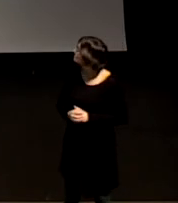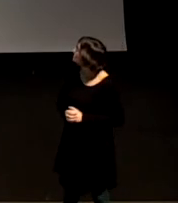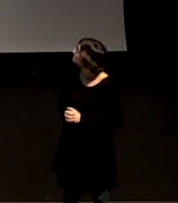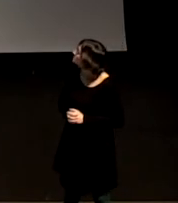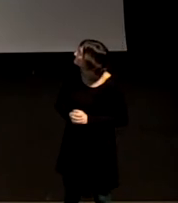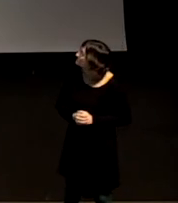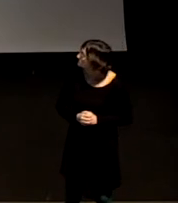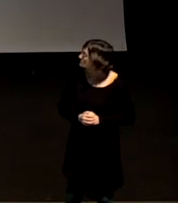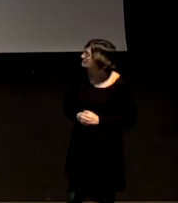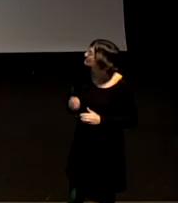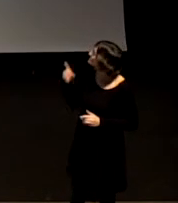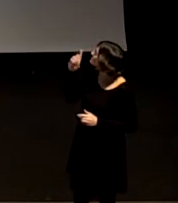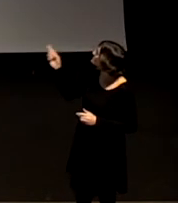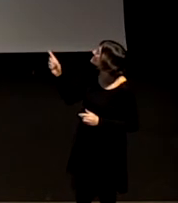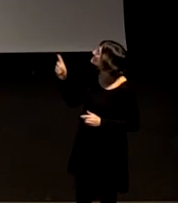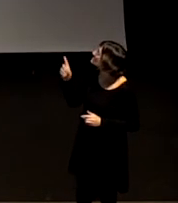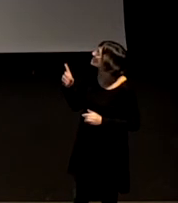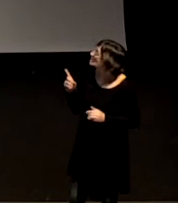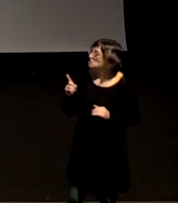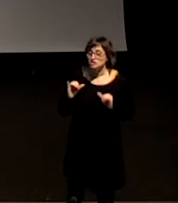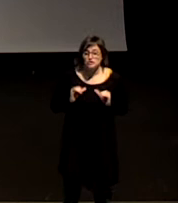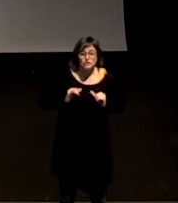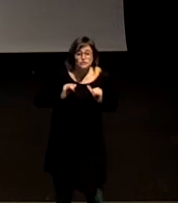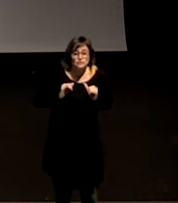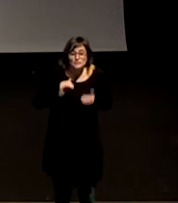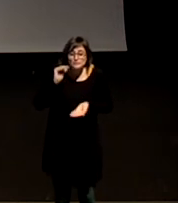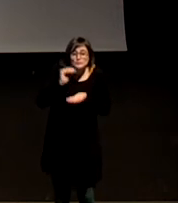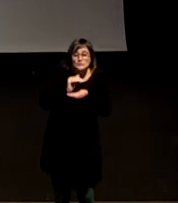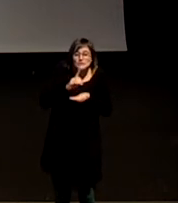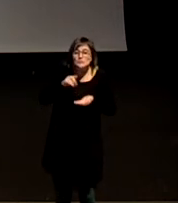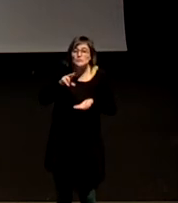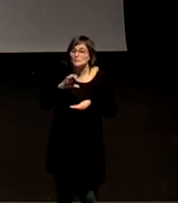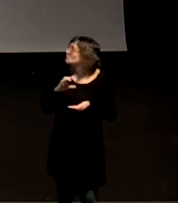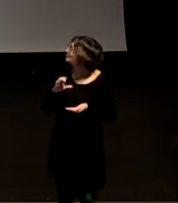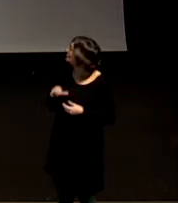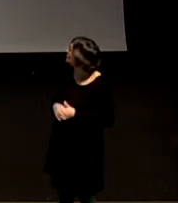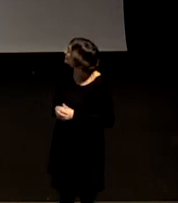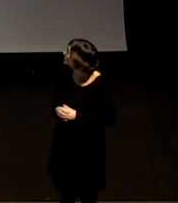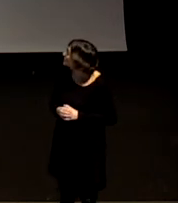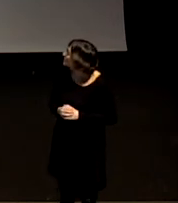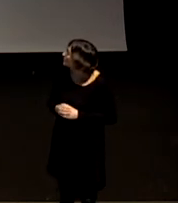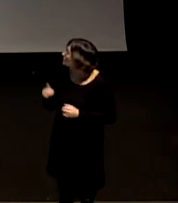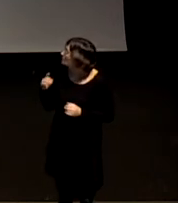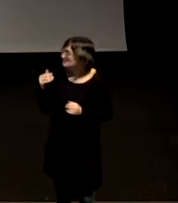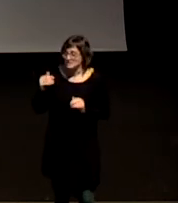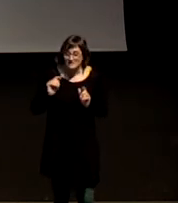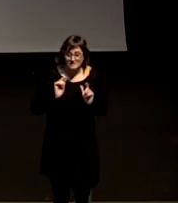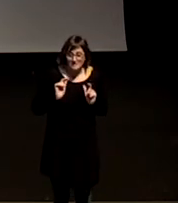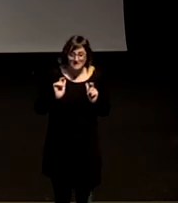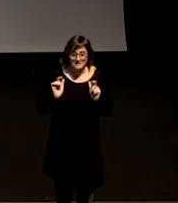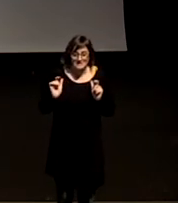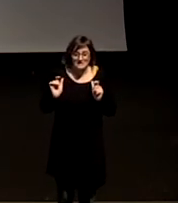là vous avez un jeune petit duc pour le coup et qu'il est même bague et donc il a dû être capturé il est bagué